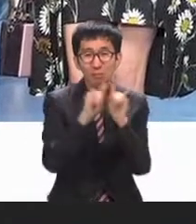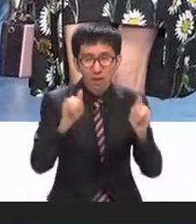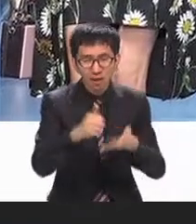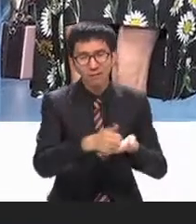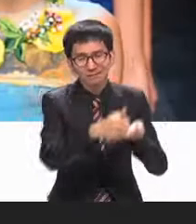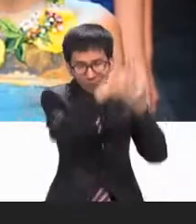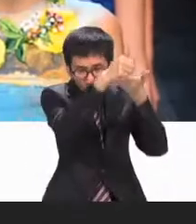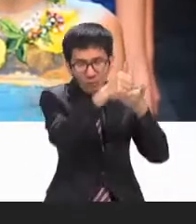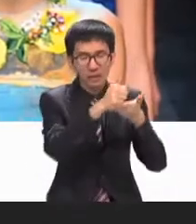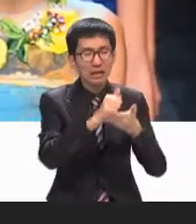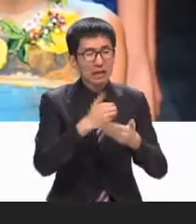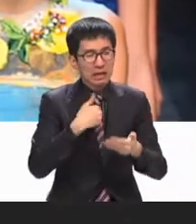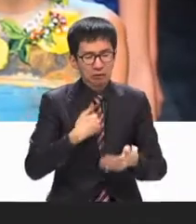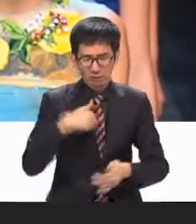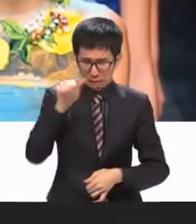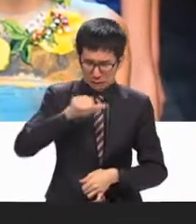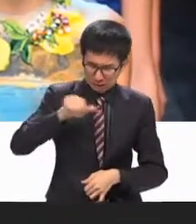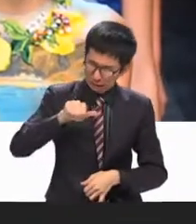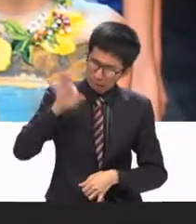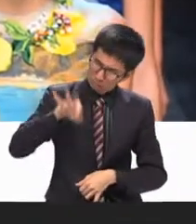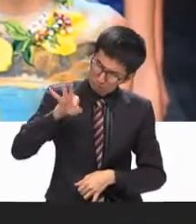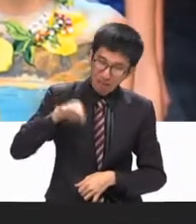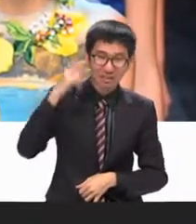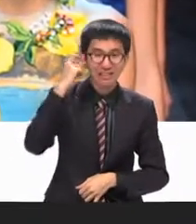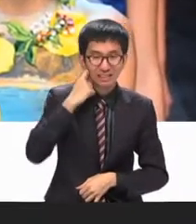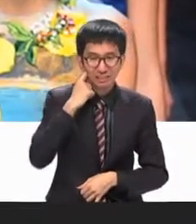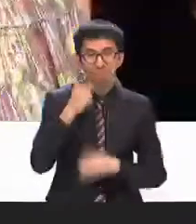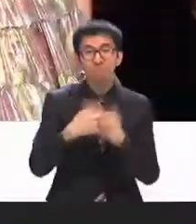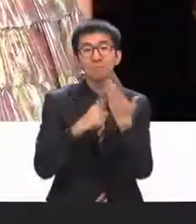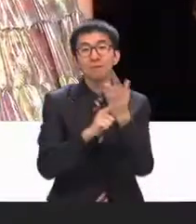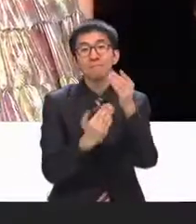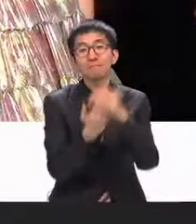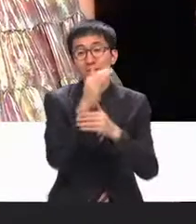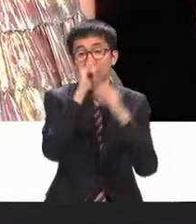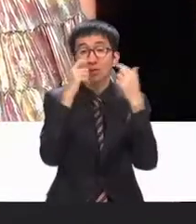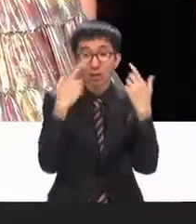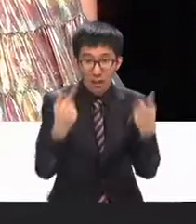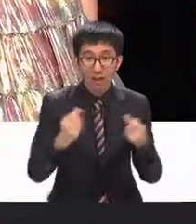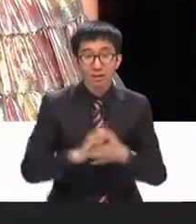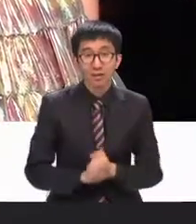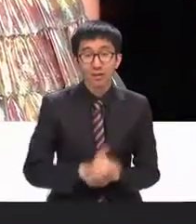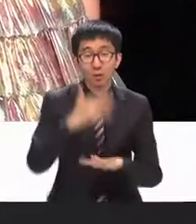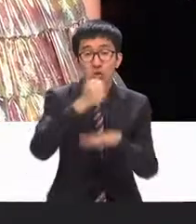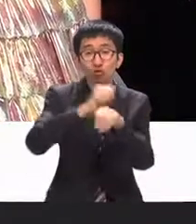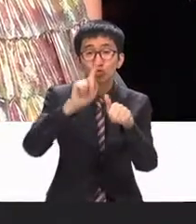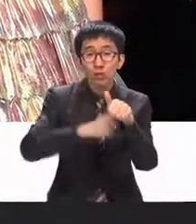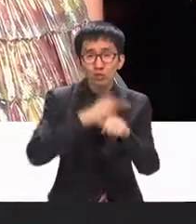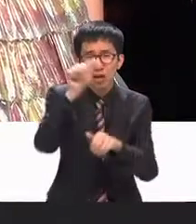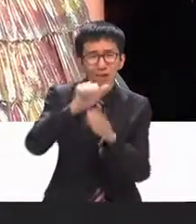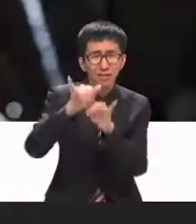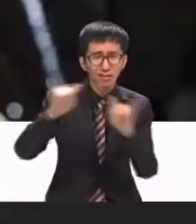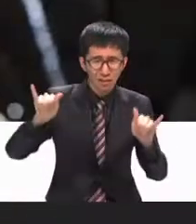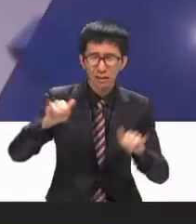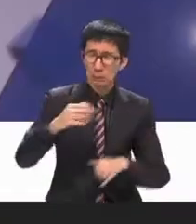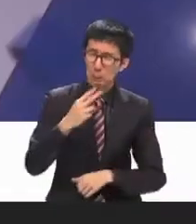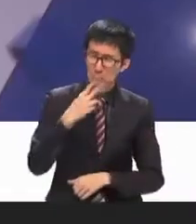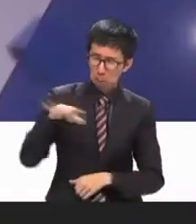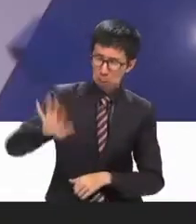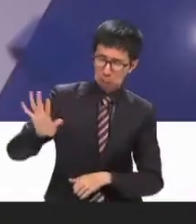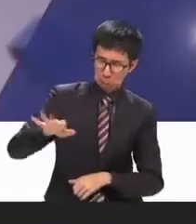우리 스스로를 좀 비하하는 이런 모습들이 나타나니까 아 아무래도 그들이 보기에 동양 일을 좀 우습게 볼 수 밖에